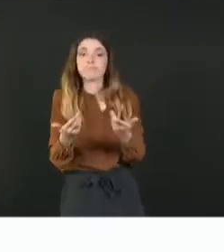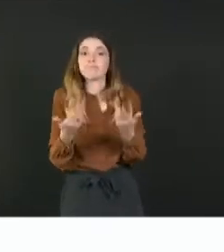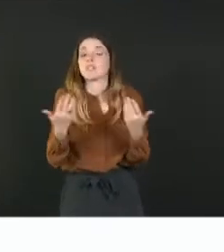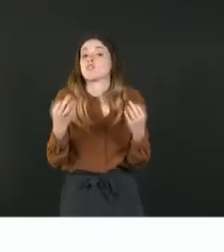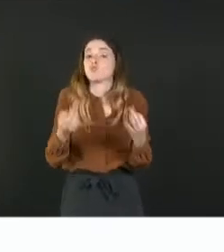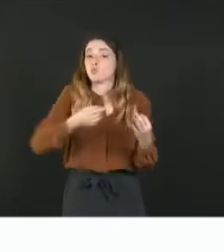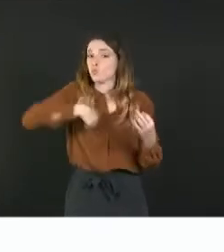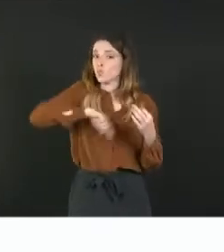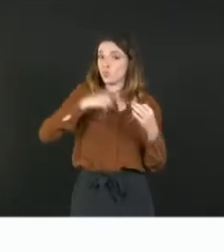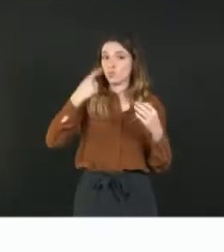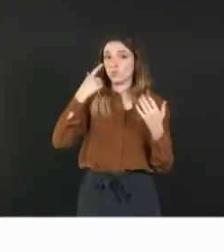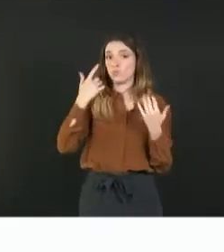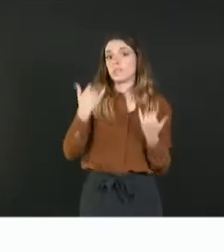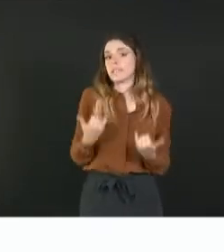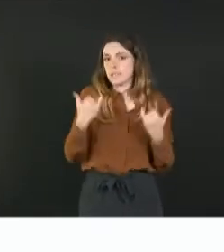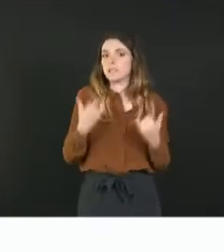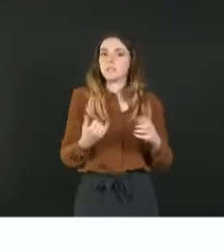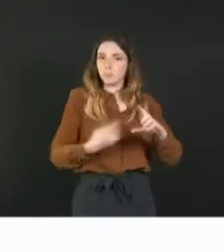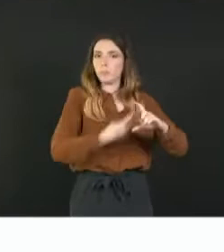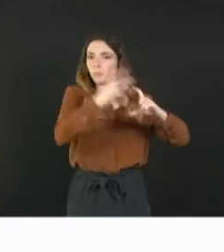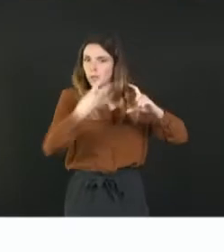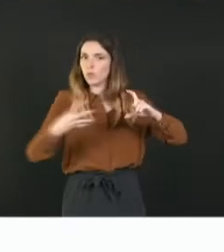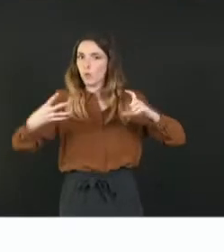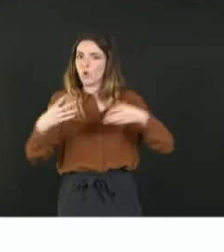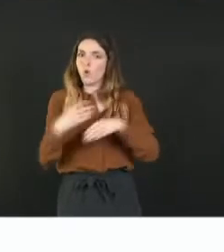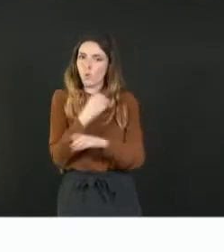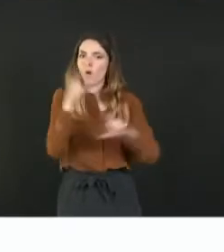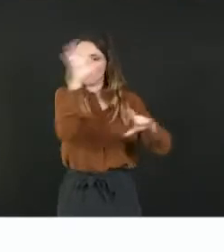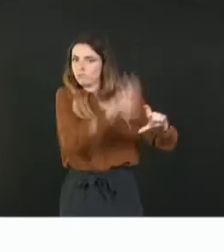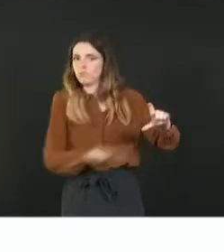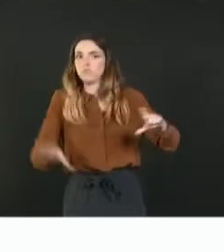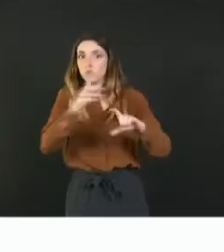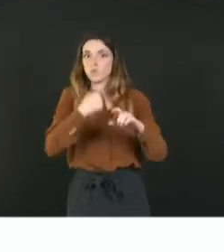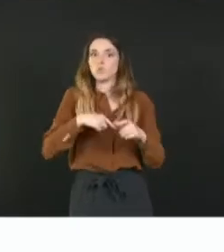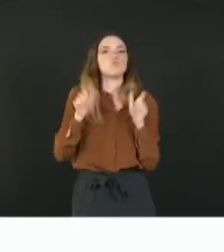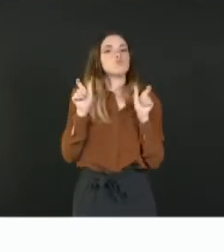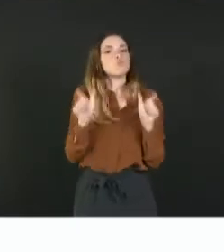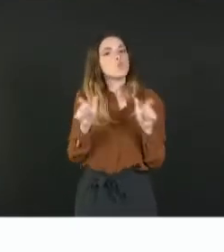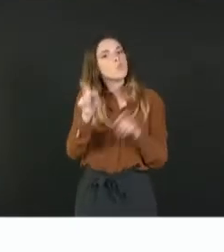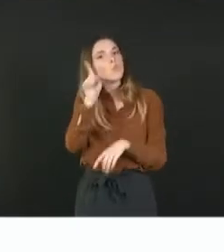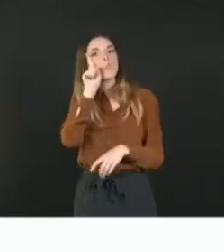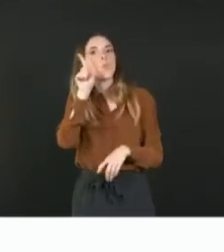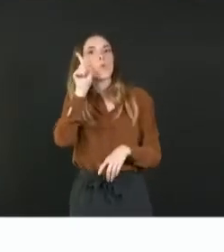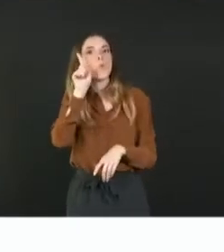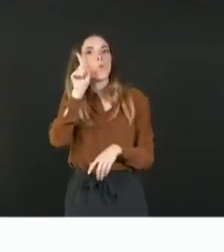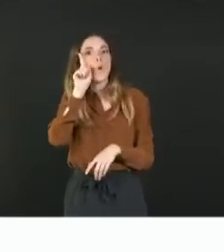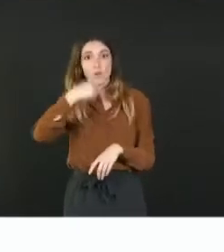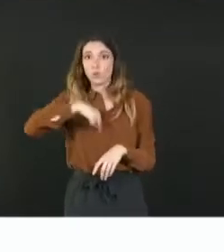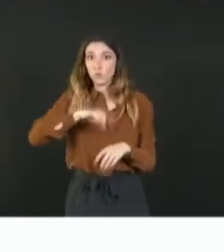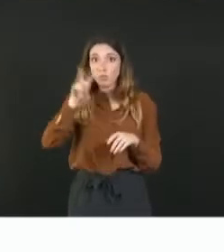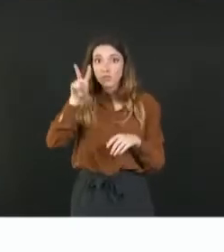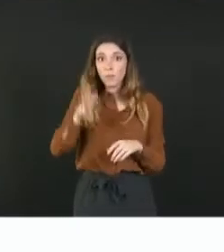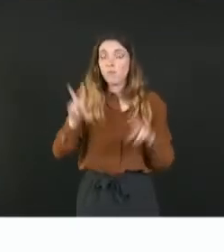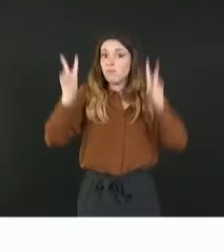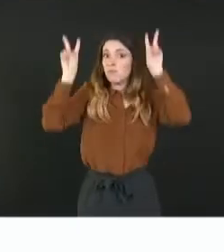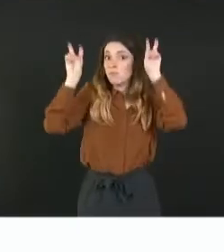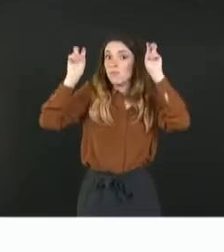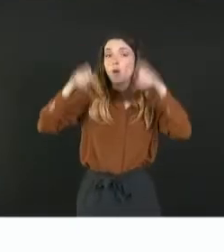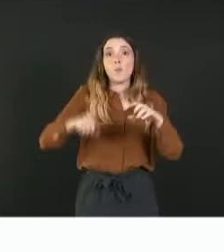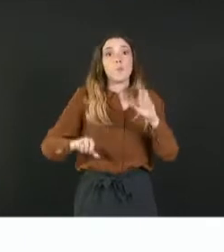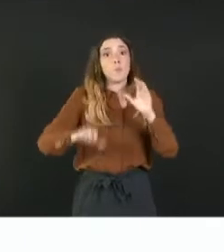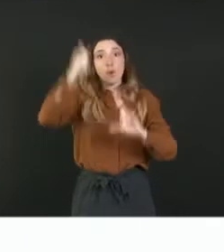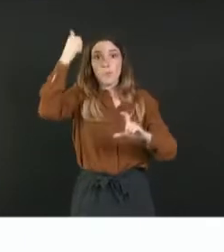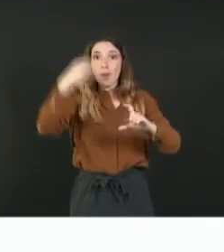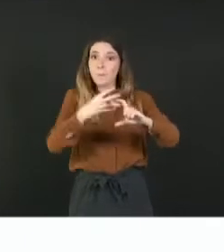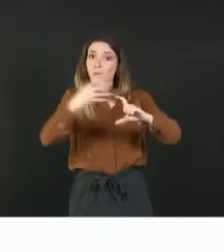justement, métropole de Rouen, on a une vraie chance justement de pouvoir habiter sur la première métropole forestière. Je ne sais pas si c'est assez